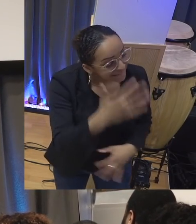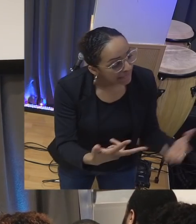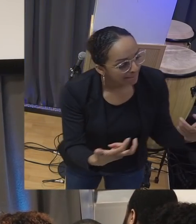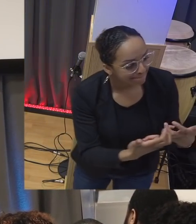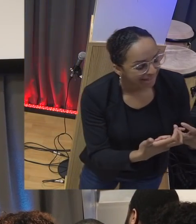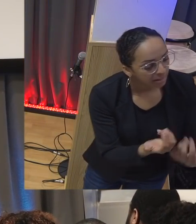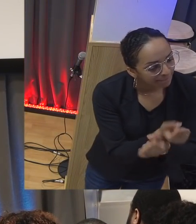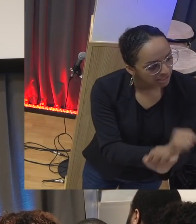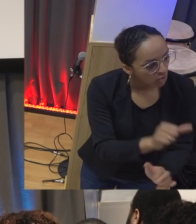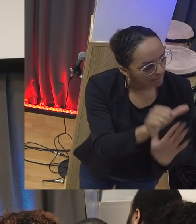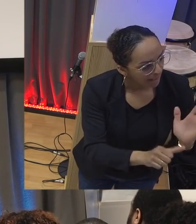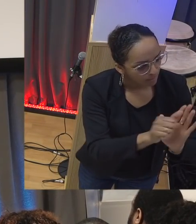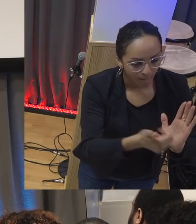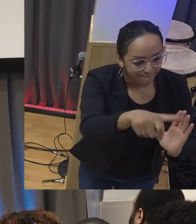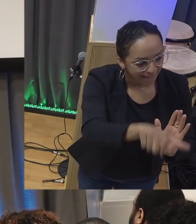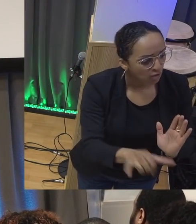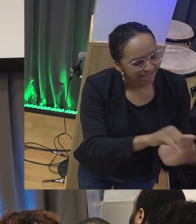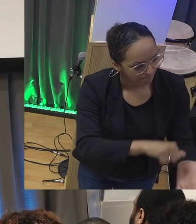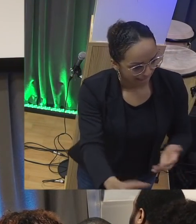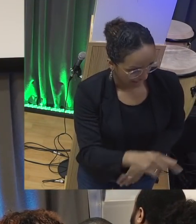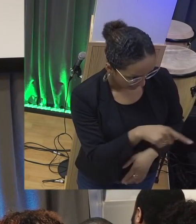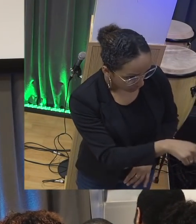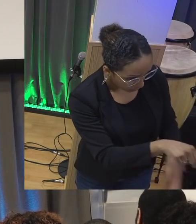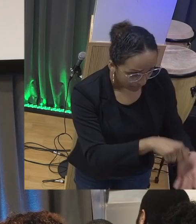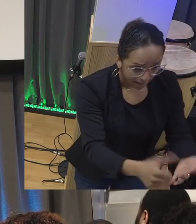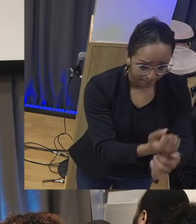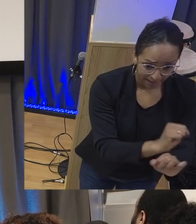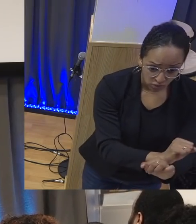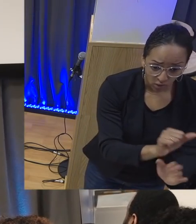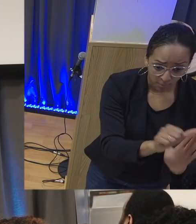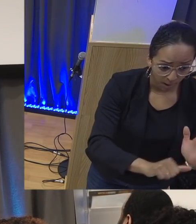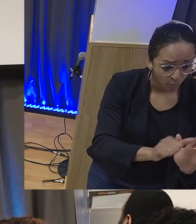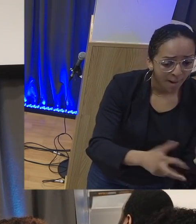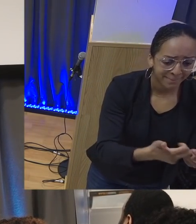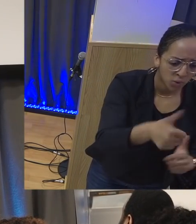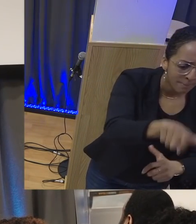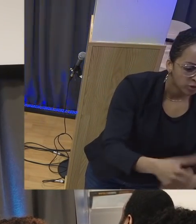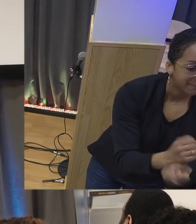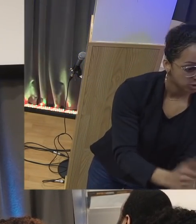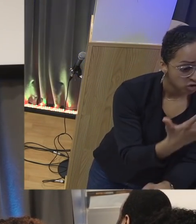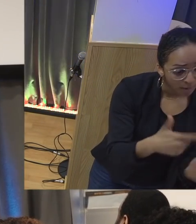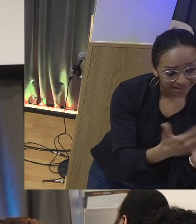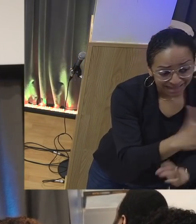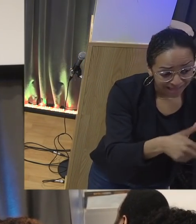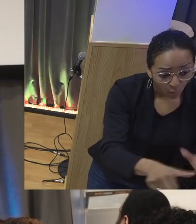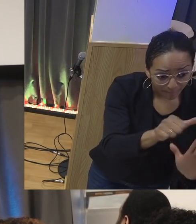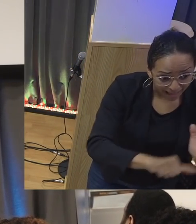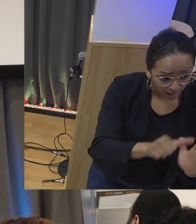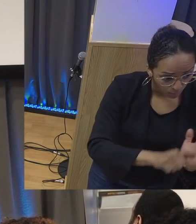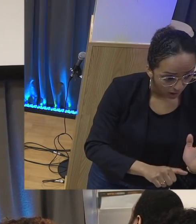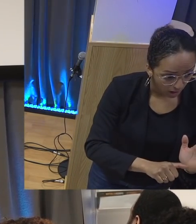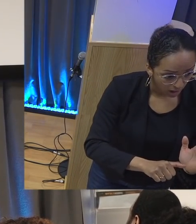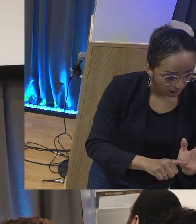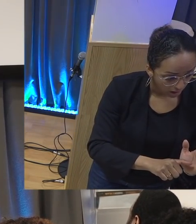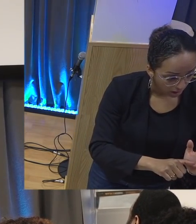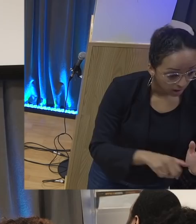vous qui payez 2 500 € par mois. Et combien d'économies fait l'État grâce aux églises